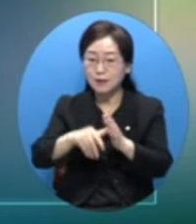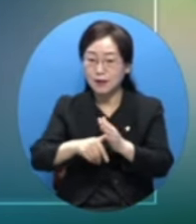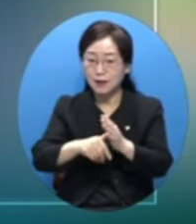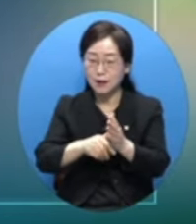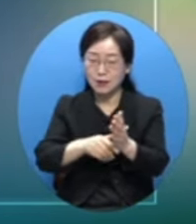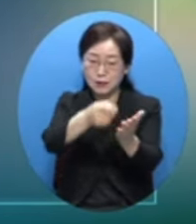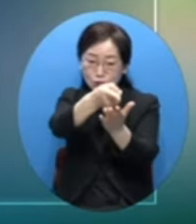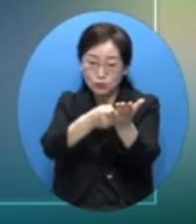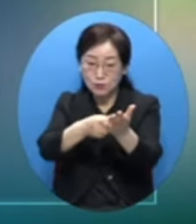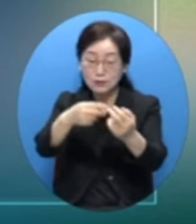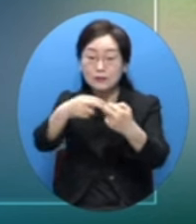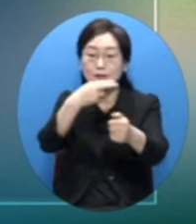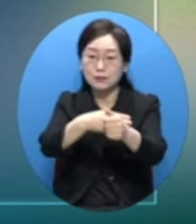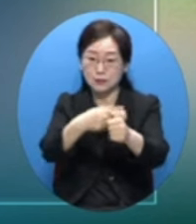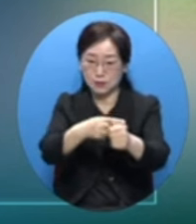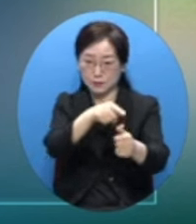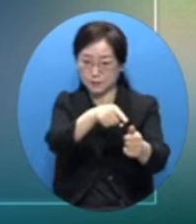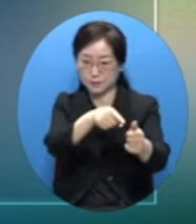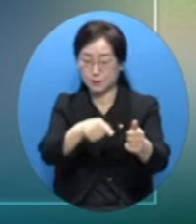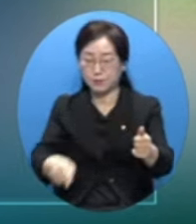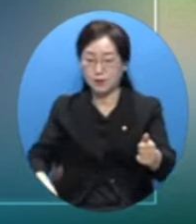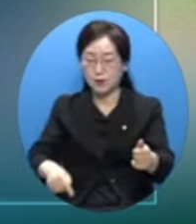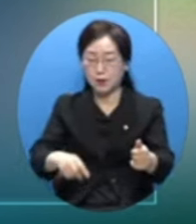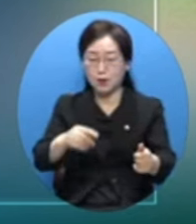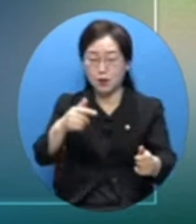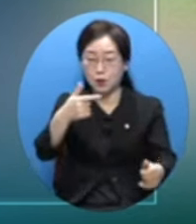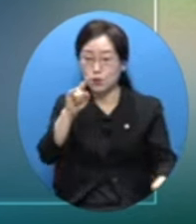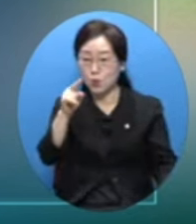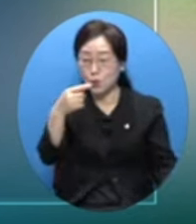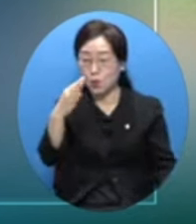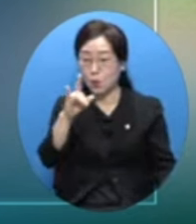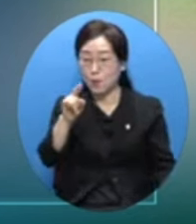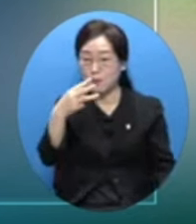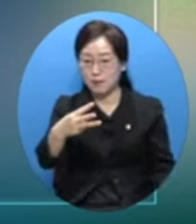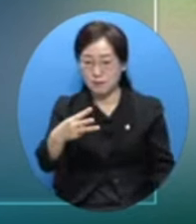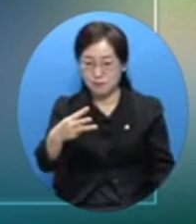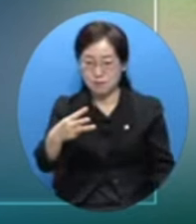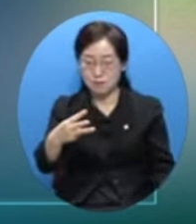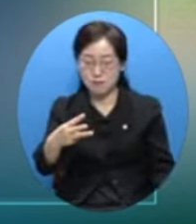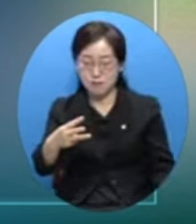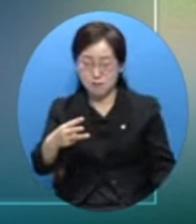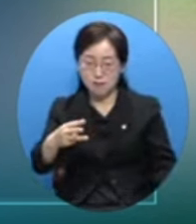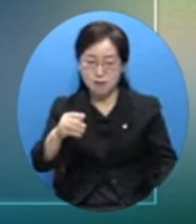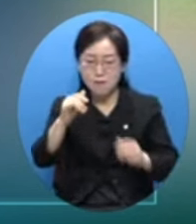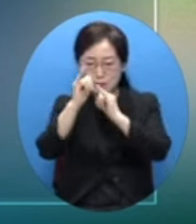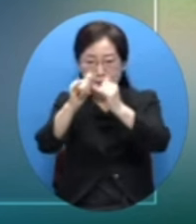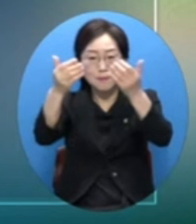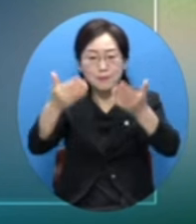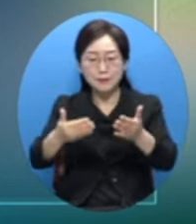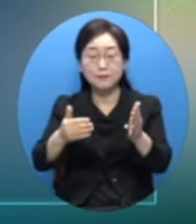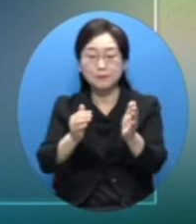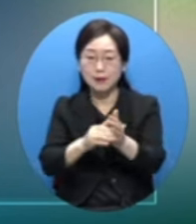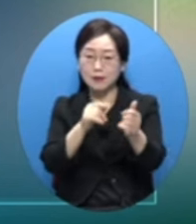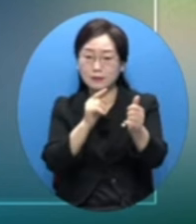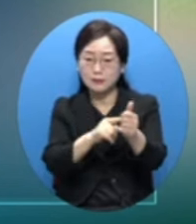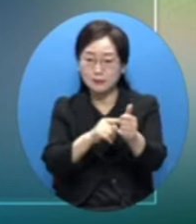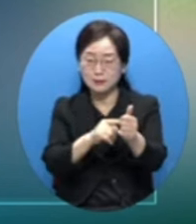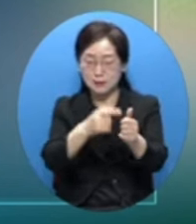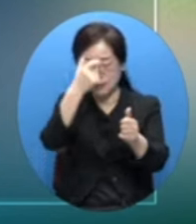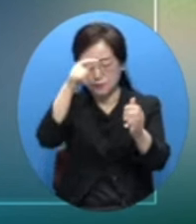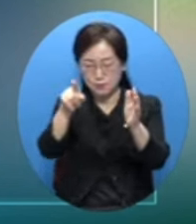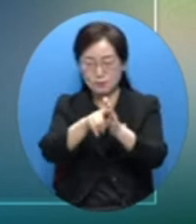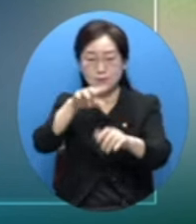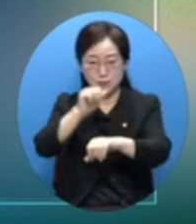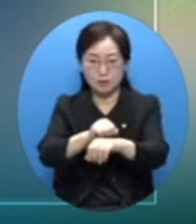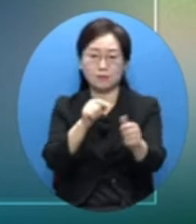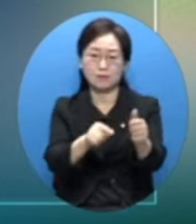삼각봉합법을 개발해서 노벨 생리학 의학상을 받은 독실한 크리스찬인 알렉세 카레리 박사가 있습니다.